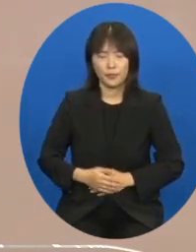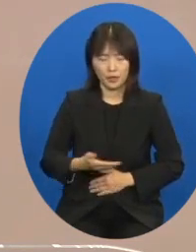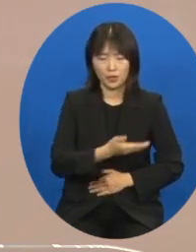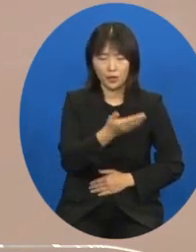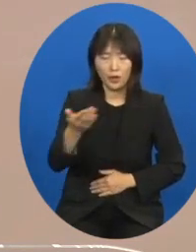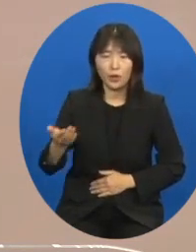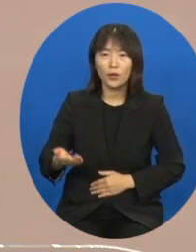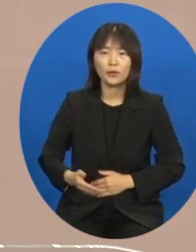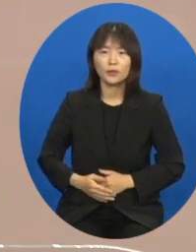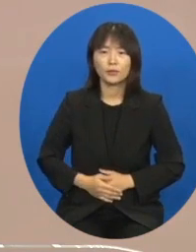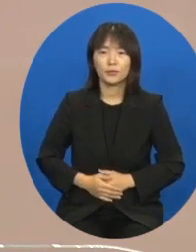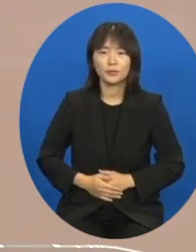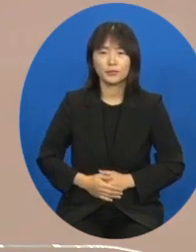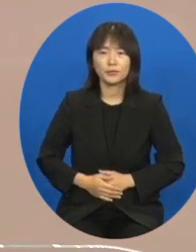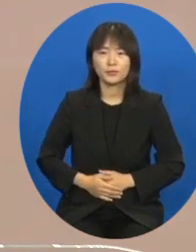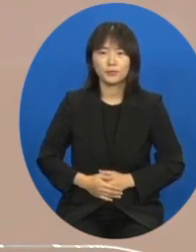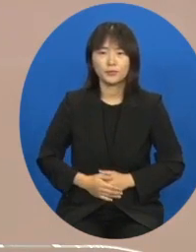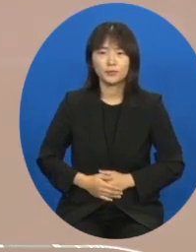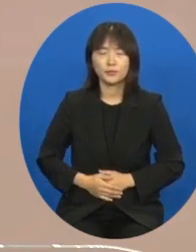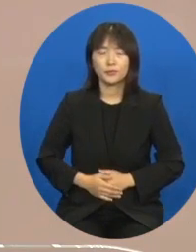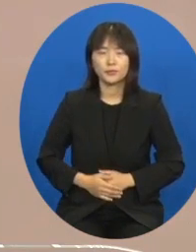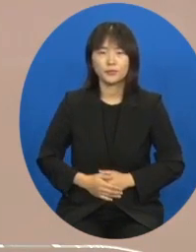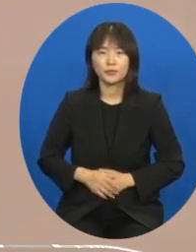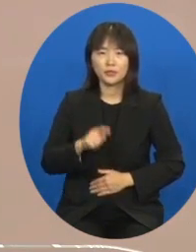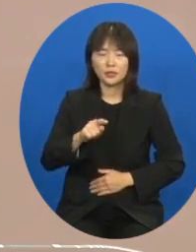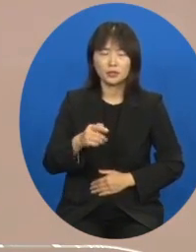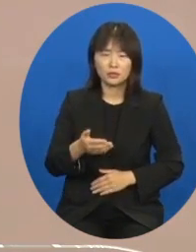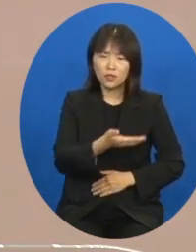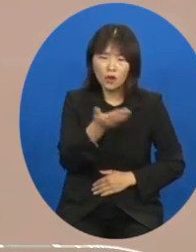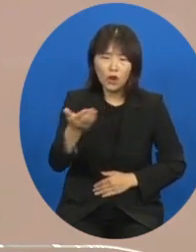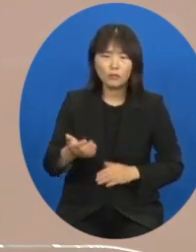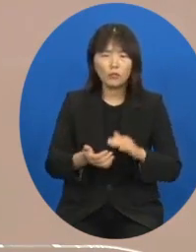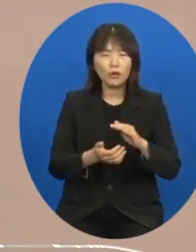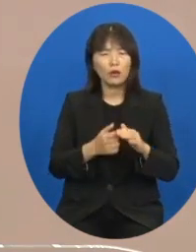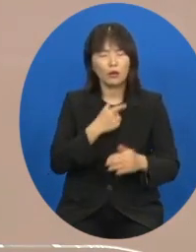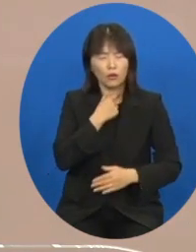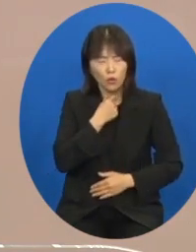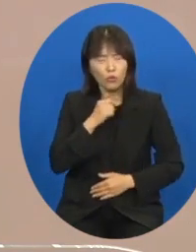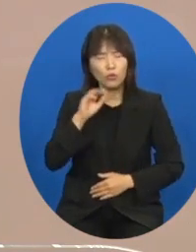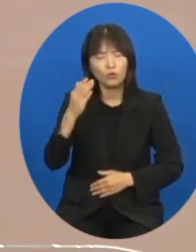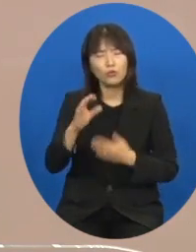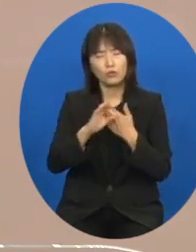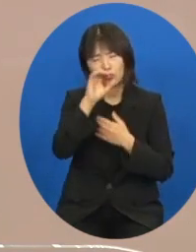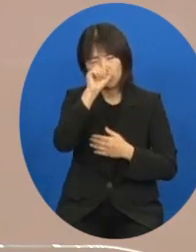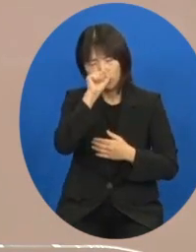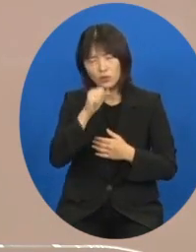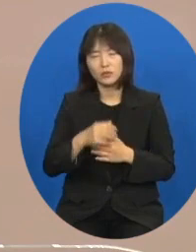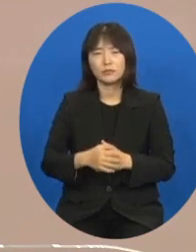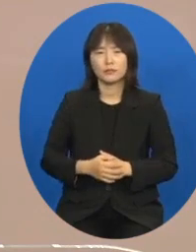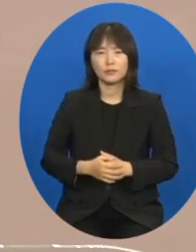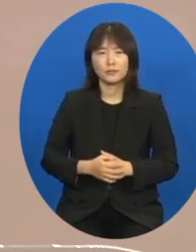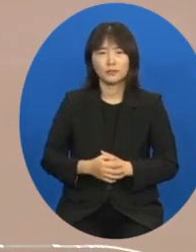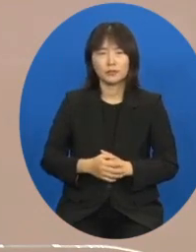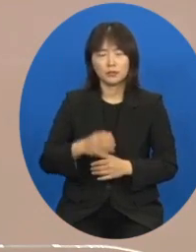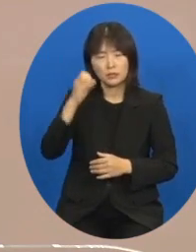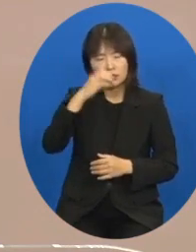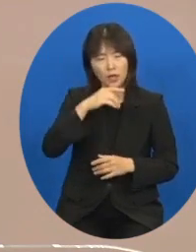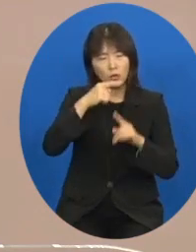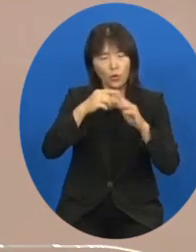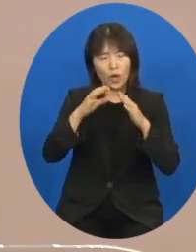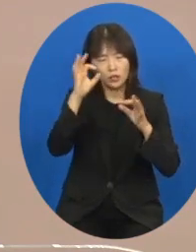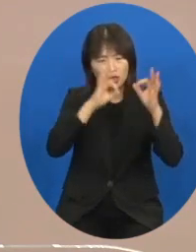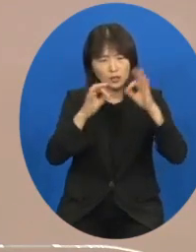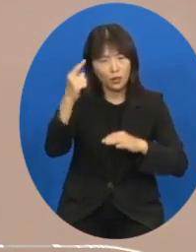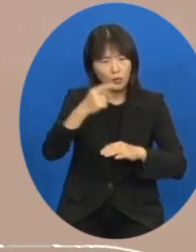여러분, 이것은 여러분의 소원이 되었으면 좋겠어요. 그저 교회를 찾아서